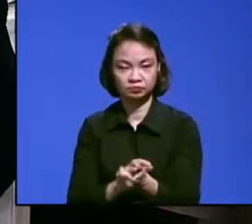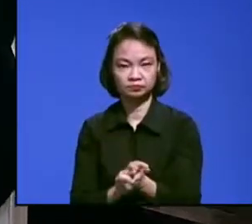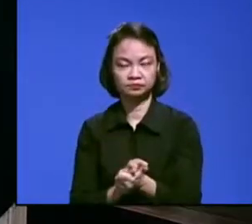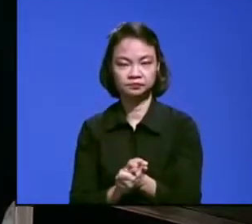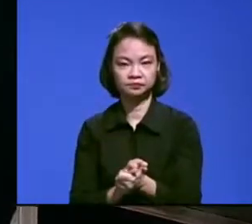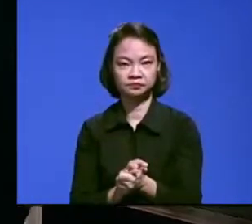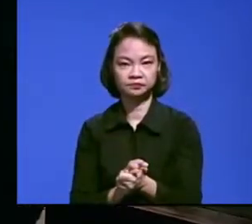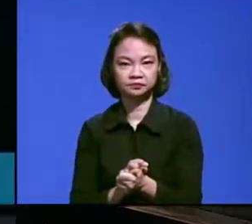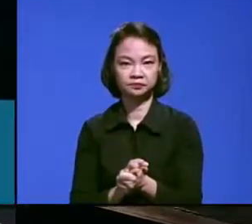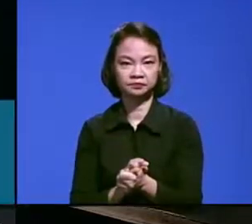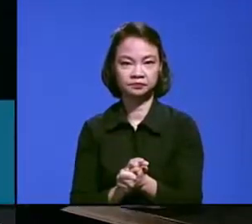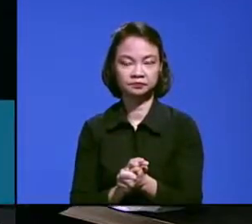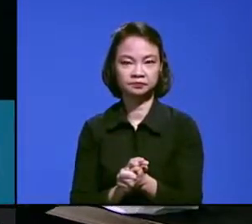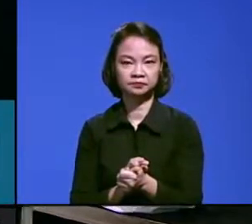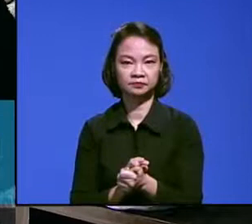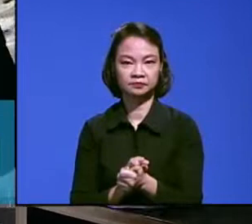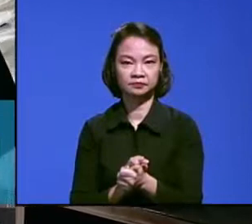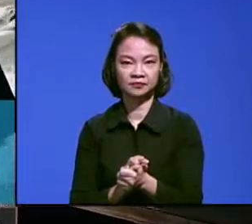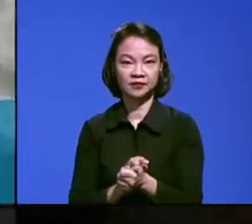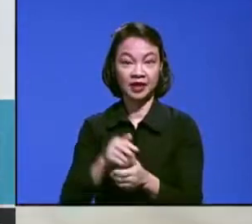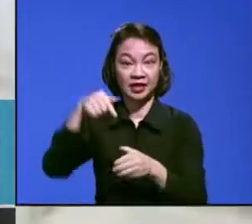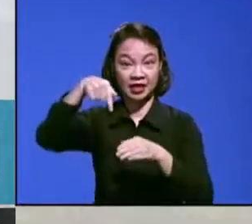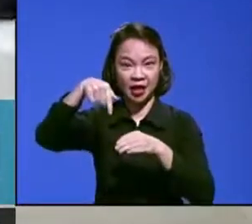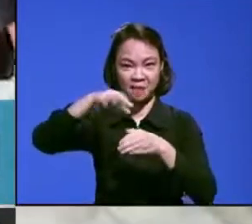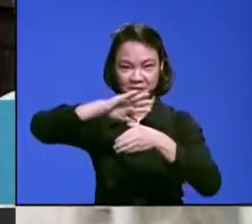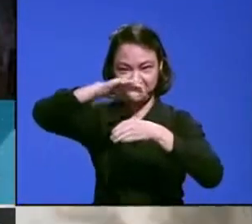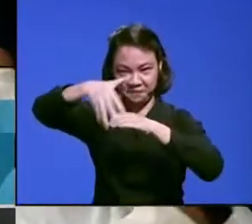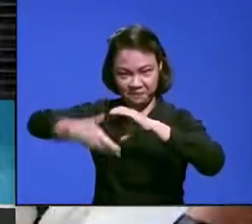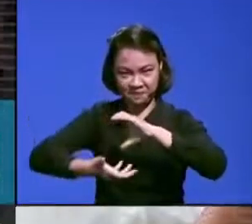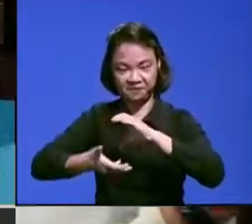Oke. Okay. Nah, jadi kita tutup droplet. Jadi